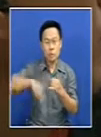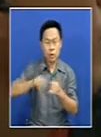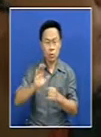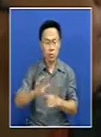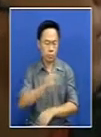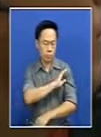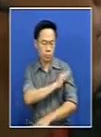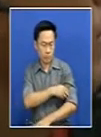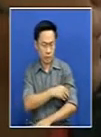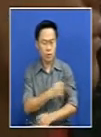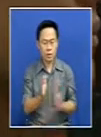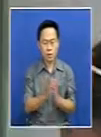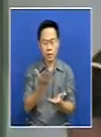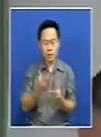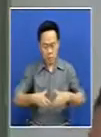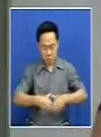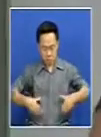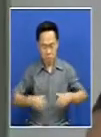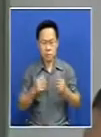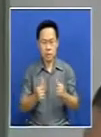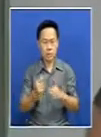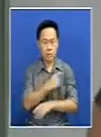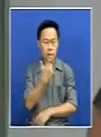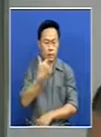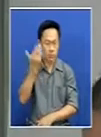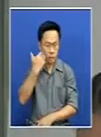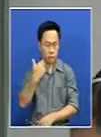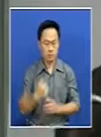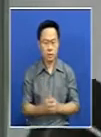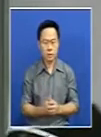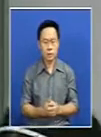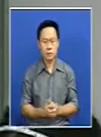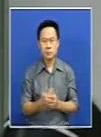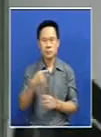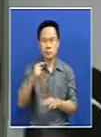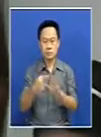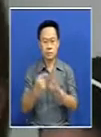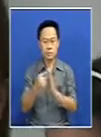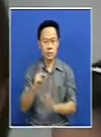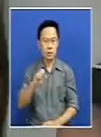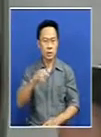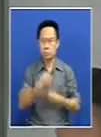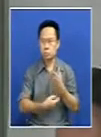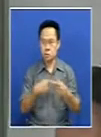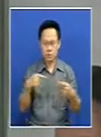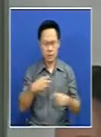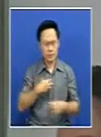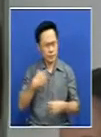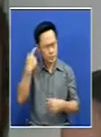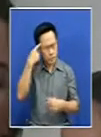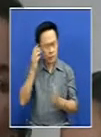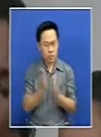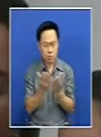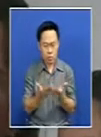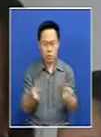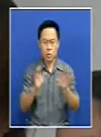นะครับพร้อมคว้าแชมป์รุ่นเวลเทอร์เวทมาครองเมื่อวันอาทิตย์ที่ผ่านมานี่เองนะครับปาเกียวนั้นให้สัมภาษณ์เกี่ยวกับการรีไทร์ของตัวเองว่าครอบครัว